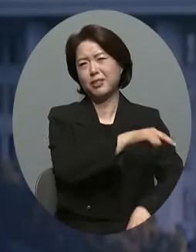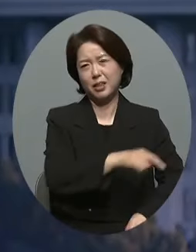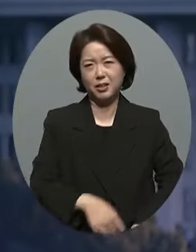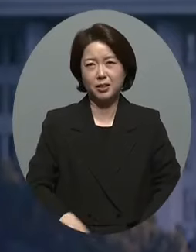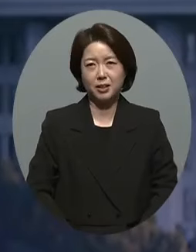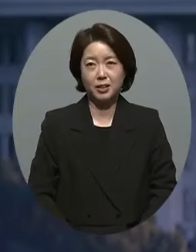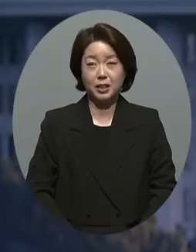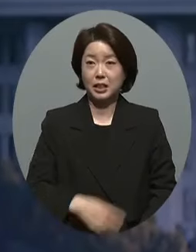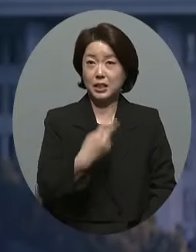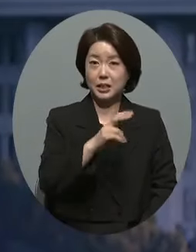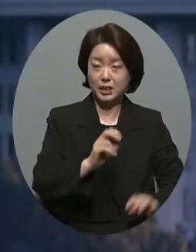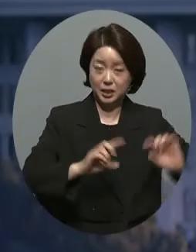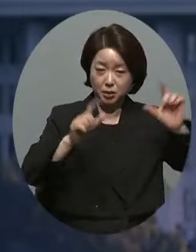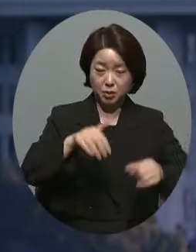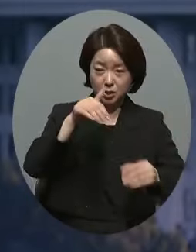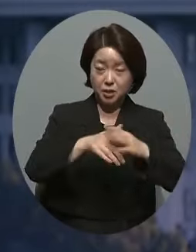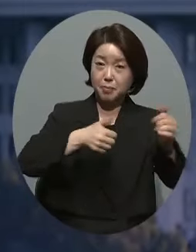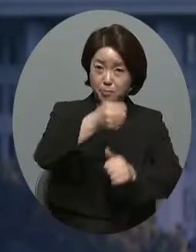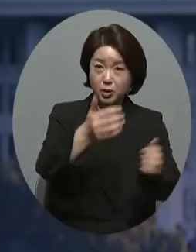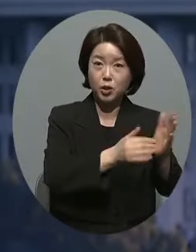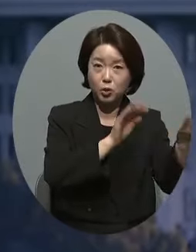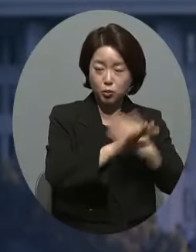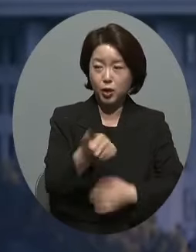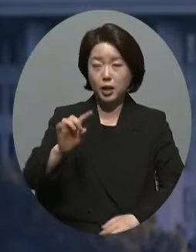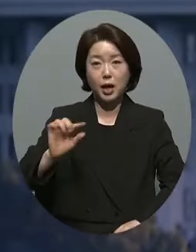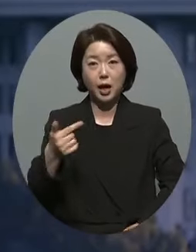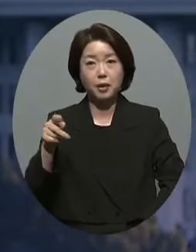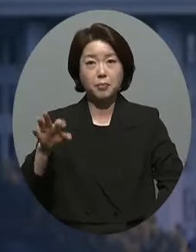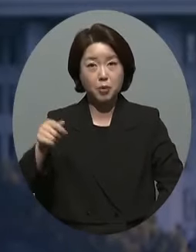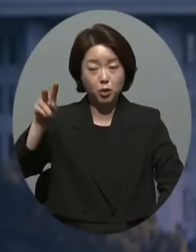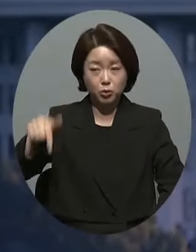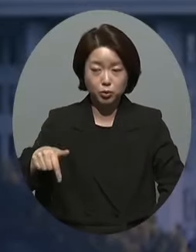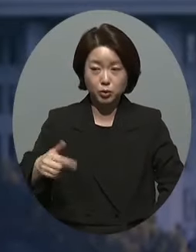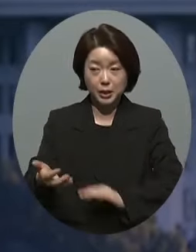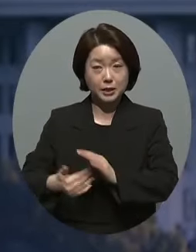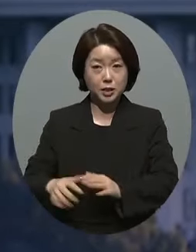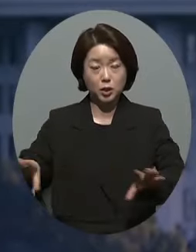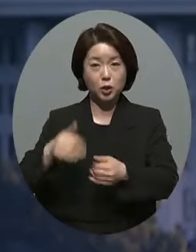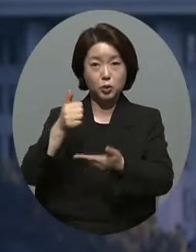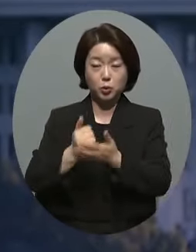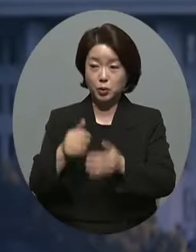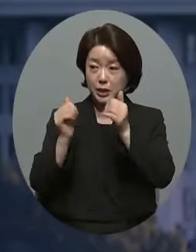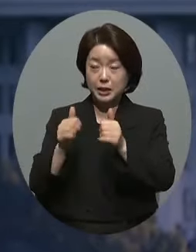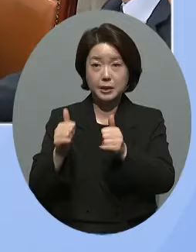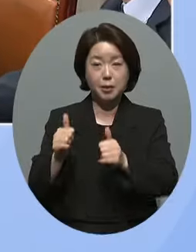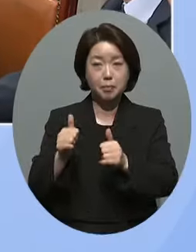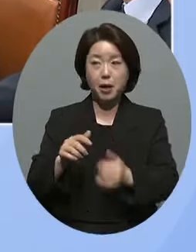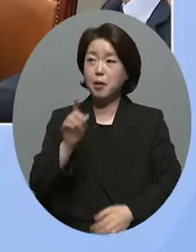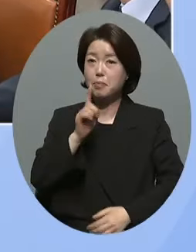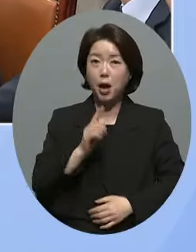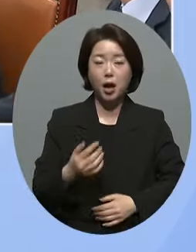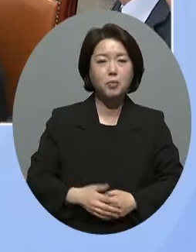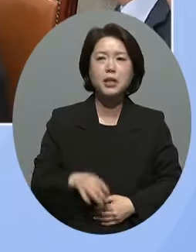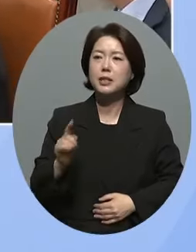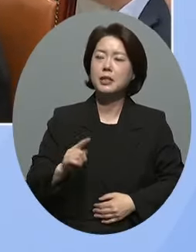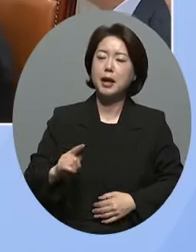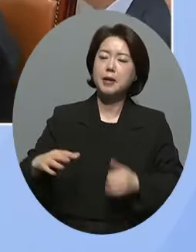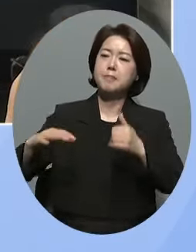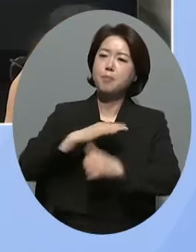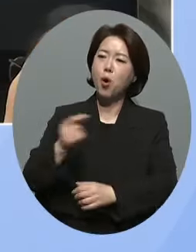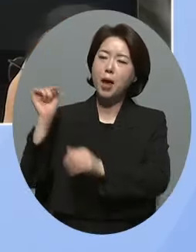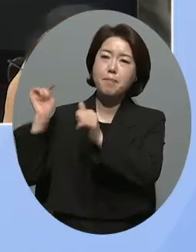2020년 총선에서 이기고 난 다음에 한명 숙전 총리 재판을 거론하면서 이게 바로 모해 의중이다 하면서 이제 마치 그때 공작이